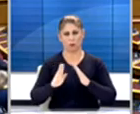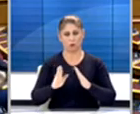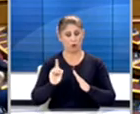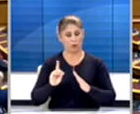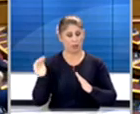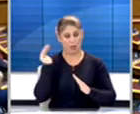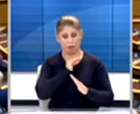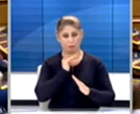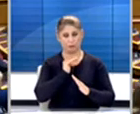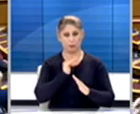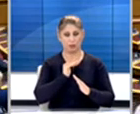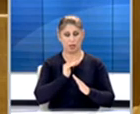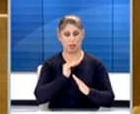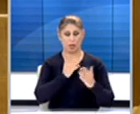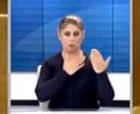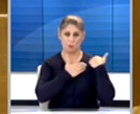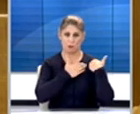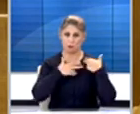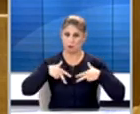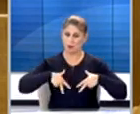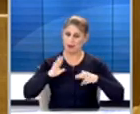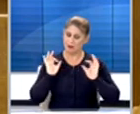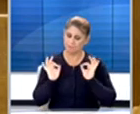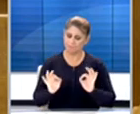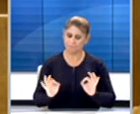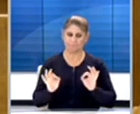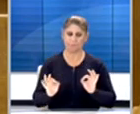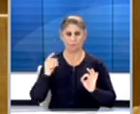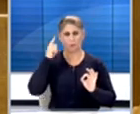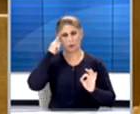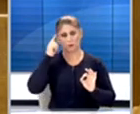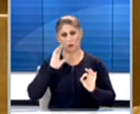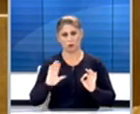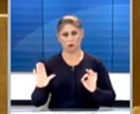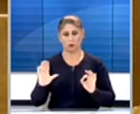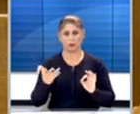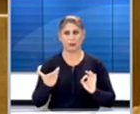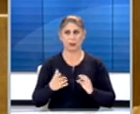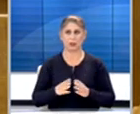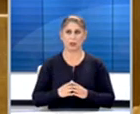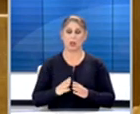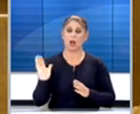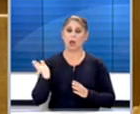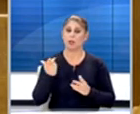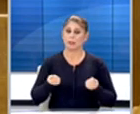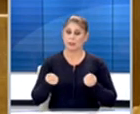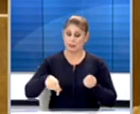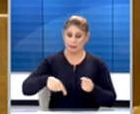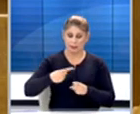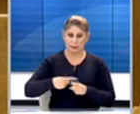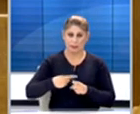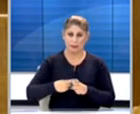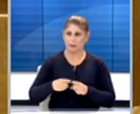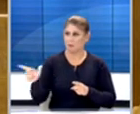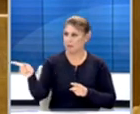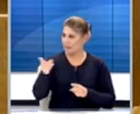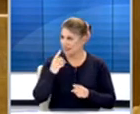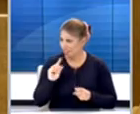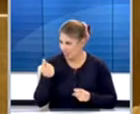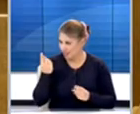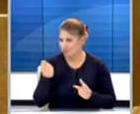του Υπουργείου, αλλά είναι χαρακτηριστικό νομίζω του ότι ό,τι και να συμβεί στην Ελλάδα, με εσάς γιατριά δεν θα